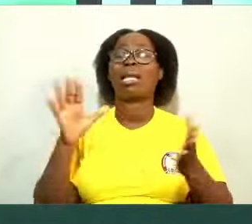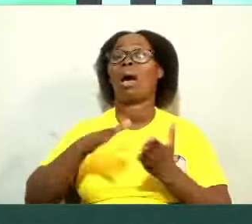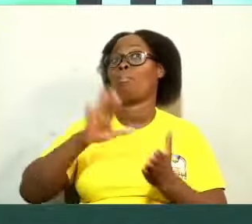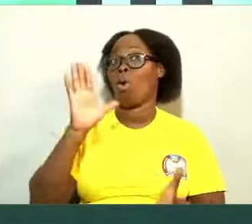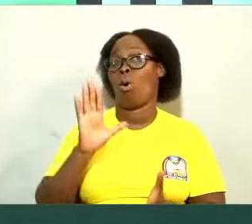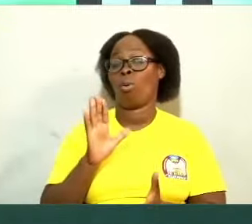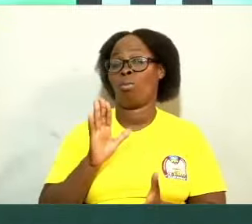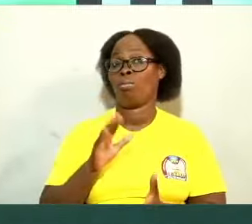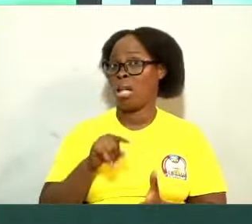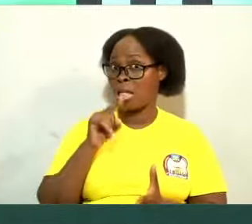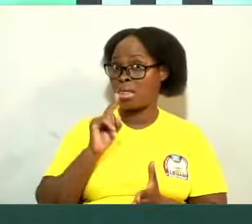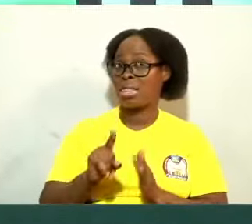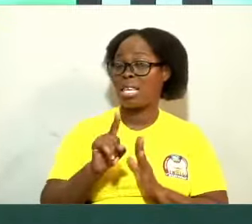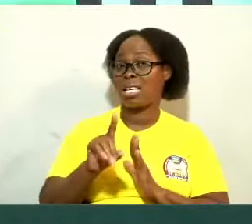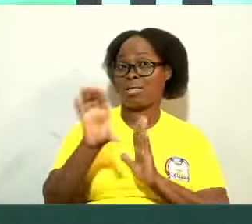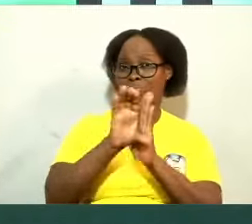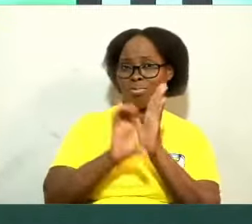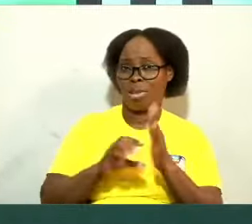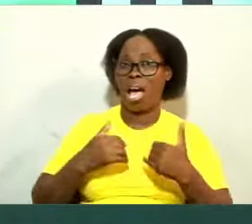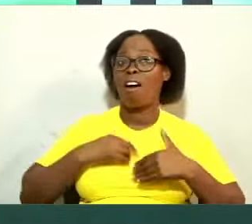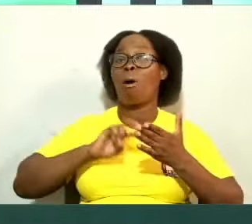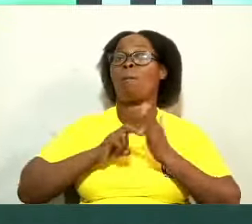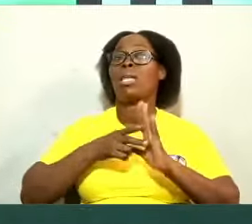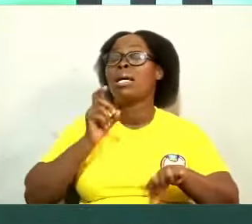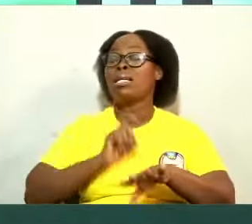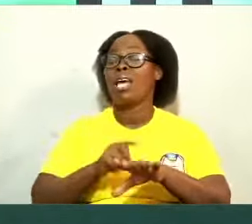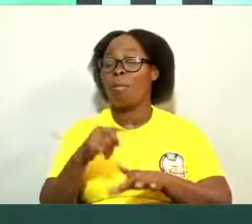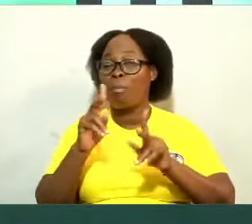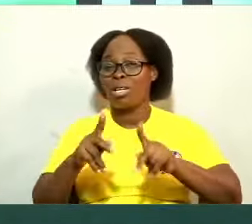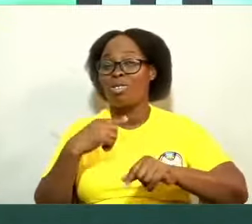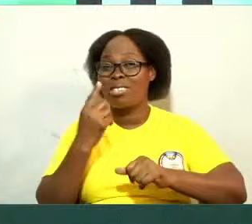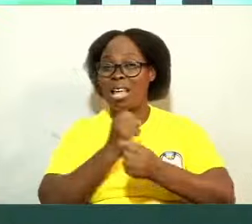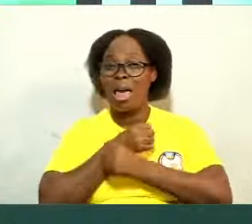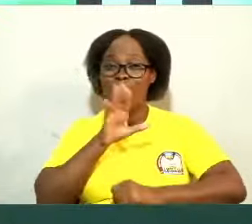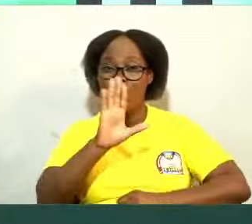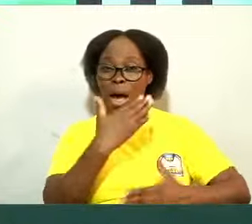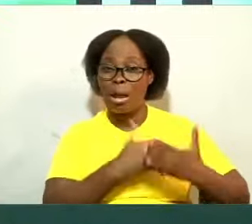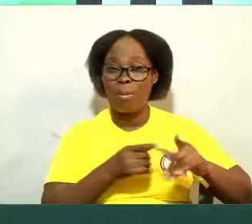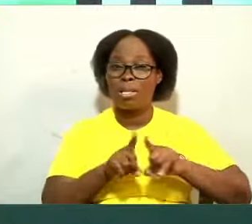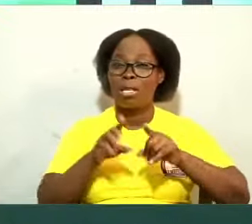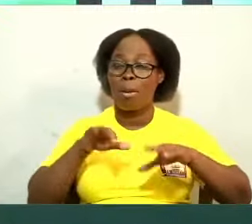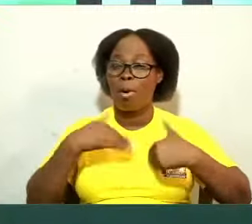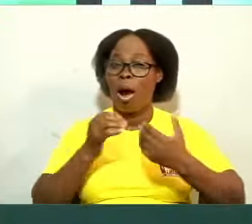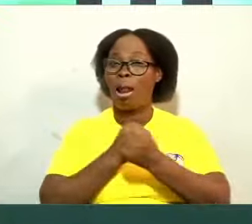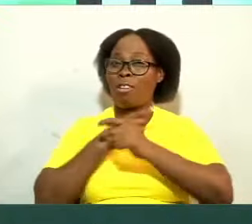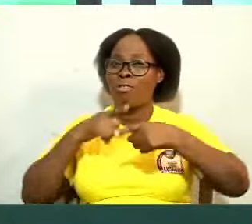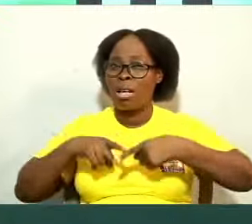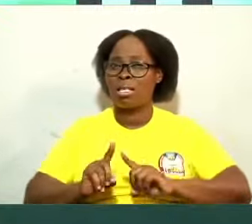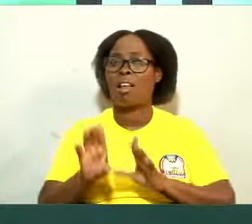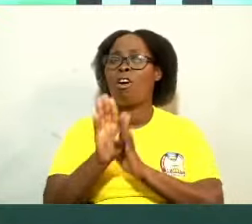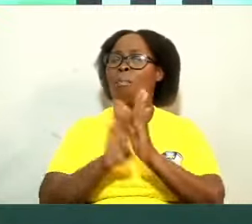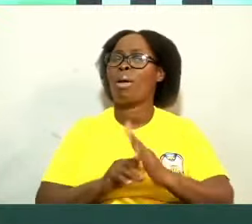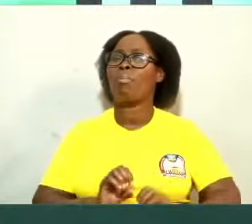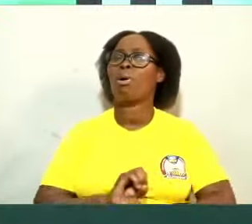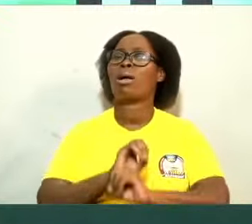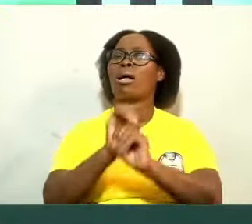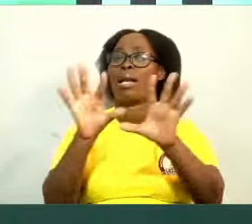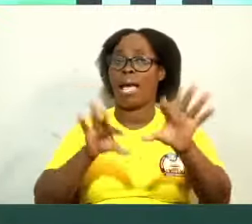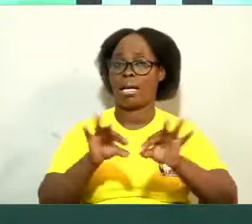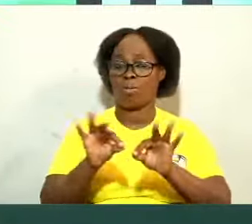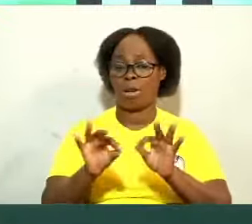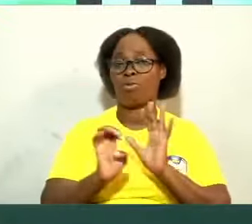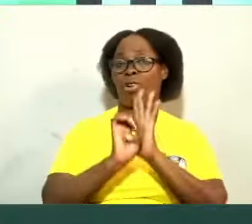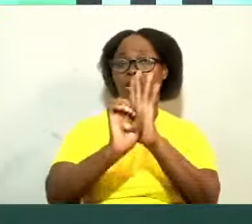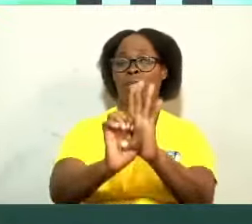Amri hizi zina maana yake. Mtu anaposema mpende jirani yako kama nafsi yako, maandiko yanafafanua. Kwa